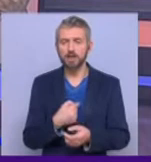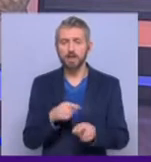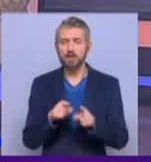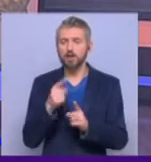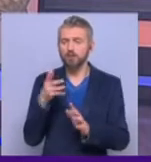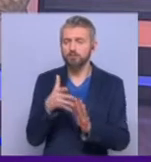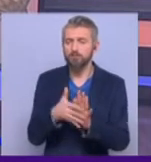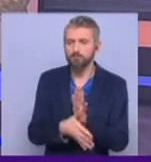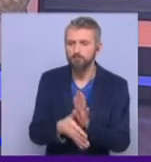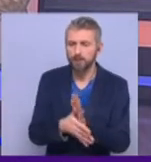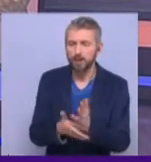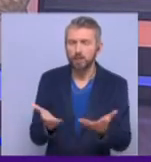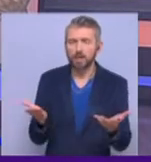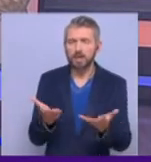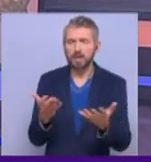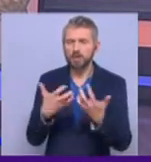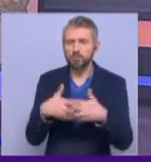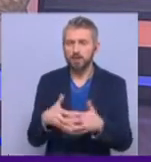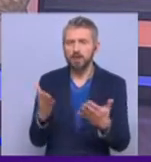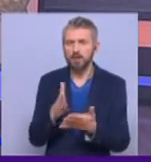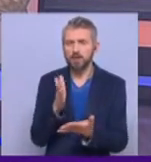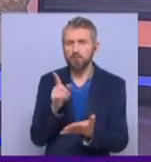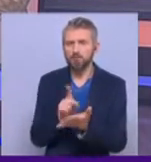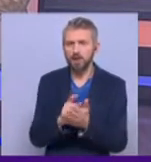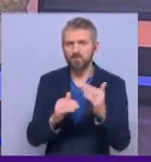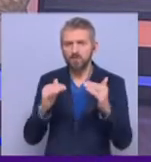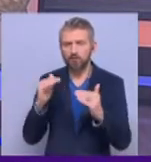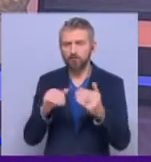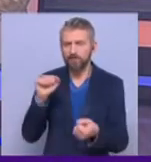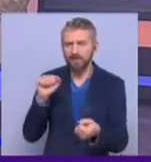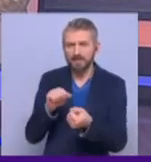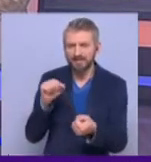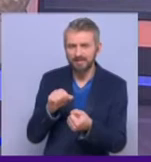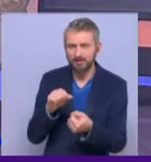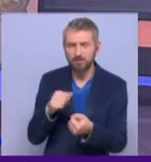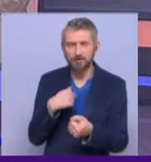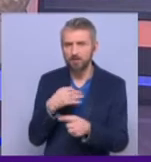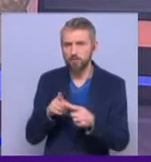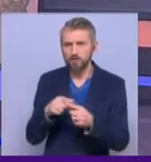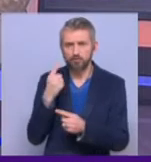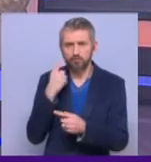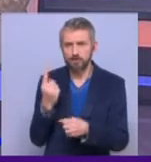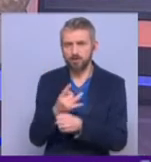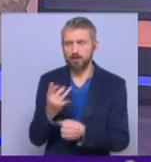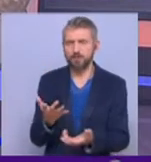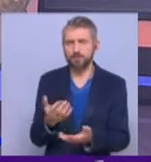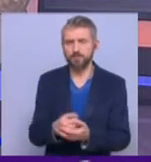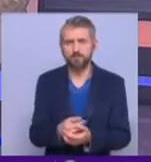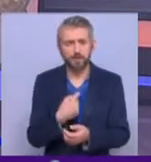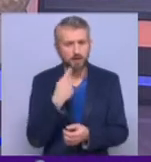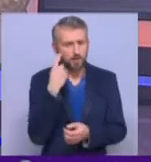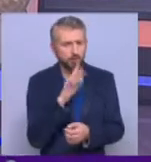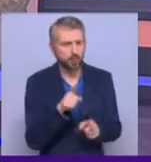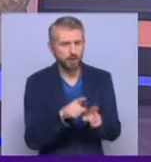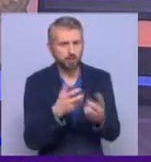що якийсь прилад, який має вирівнювати тиск, але я про це, чесно кажучи, чую перший раз. Ну, я не думаю, що такий